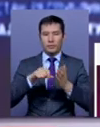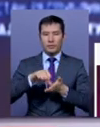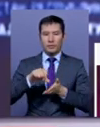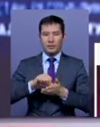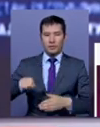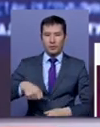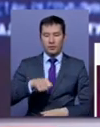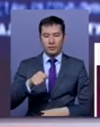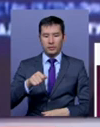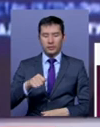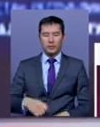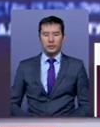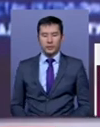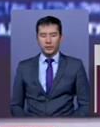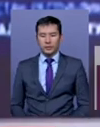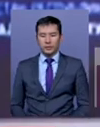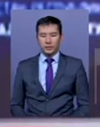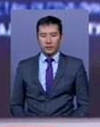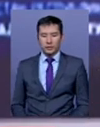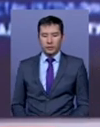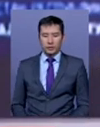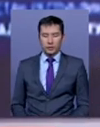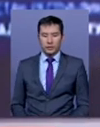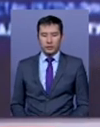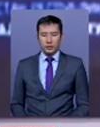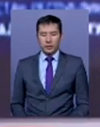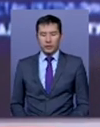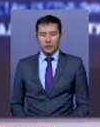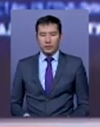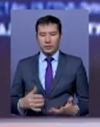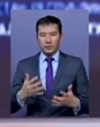у всех 19 заболевших лиц симптомы COVID-19 отсутствуют, они находятся на амбулаторном лечении.